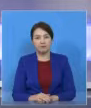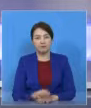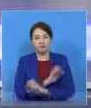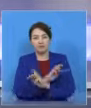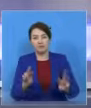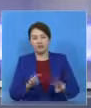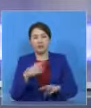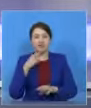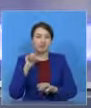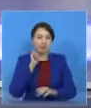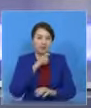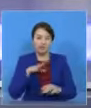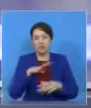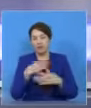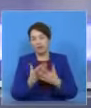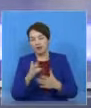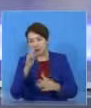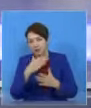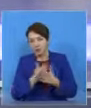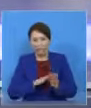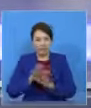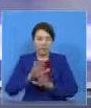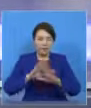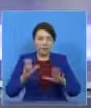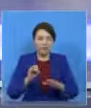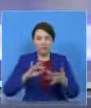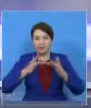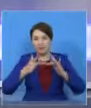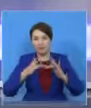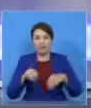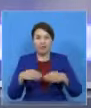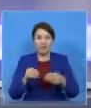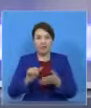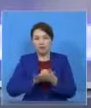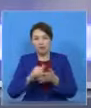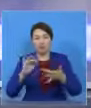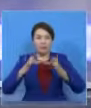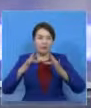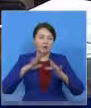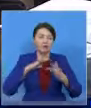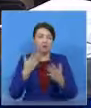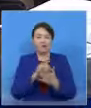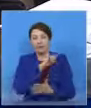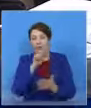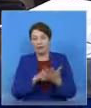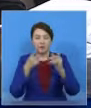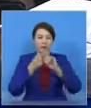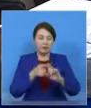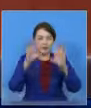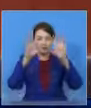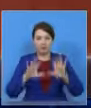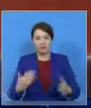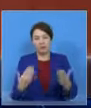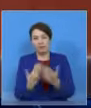Министр национальной экономики предложил в стране, не полностью охваченной интернетом, сдавать документы в электронном виде. Вопрос связан с законом о